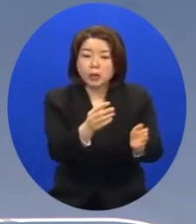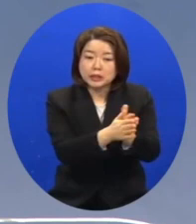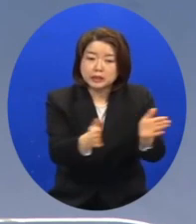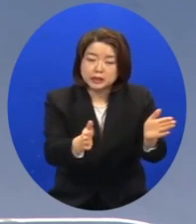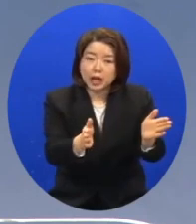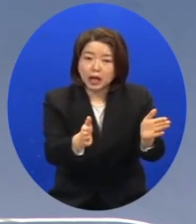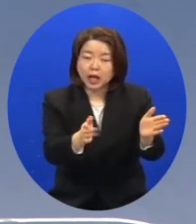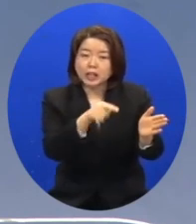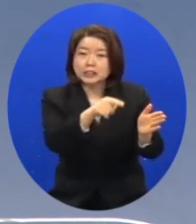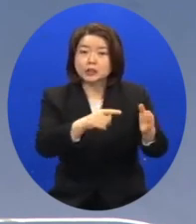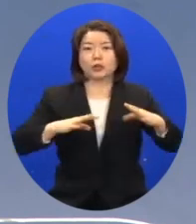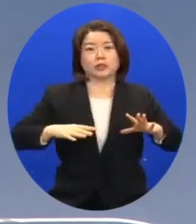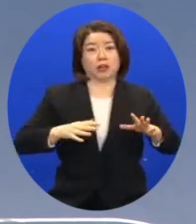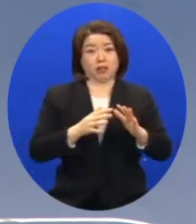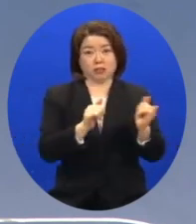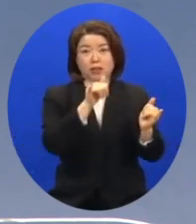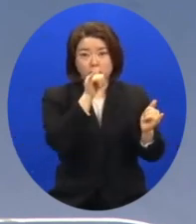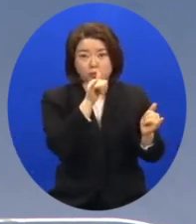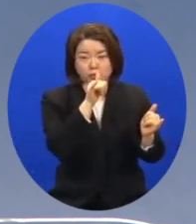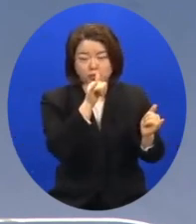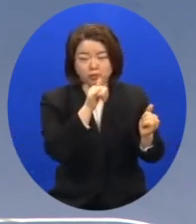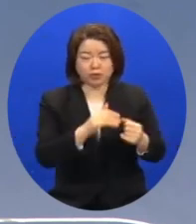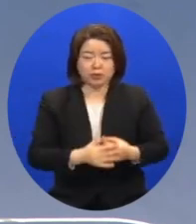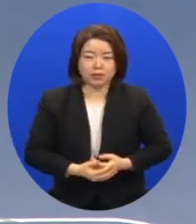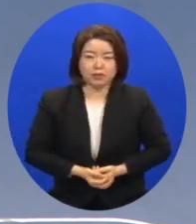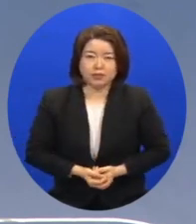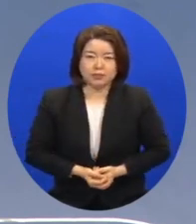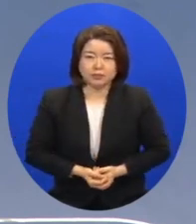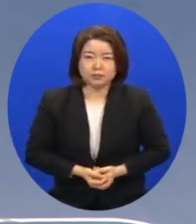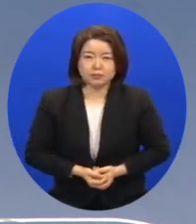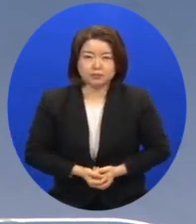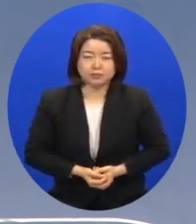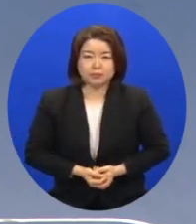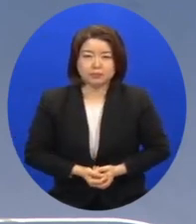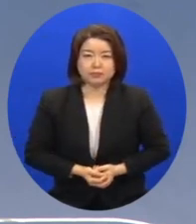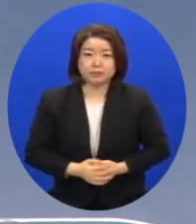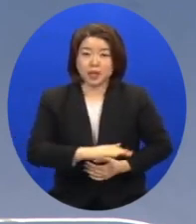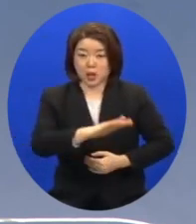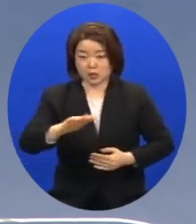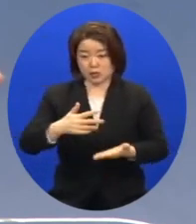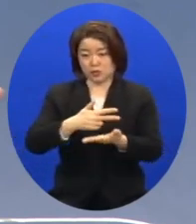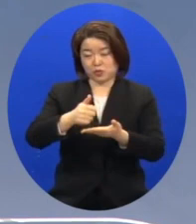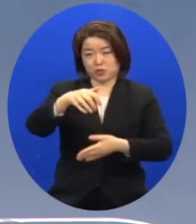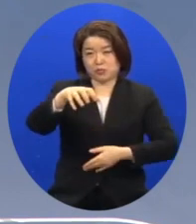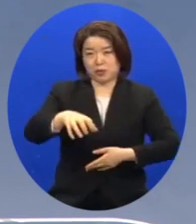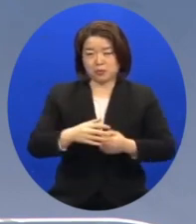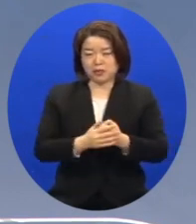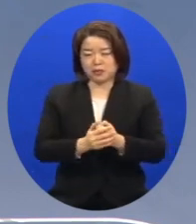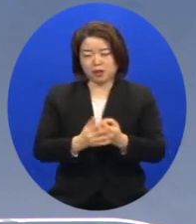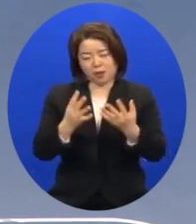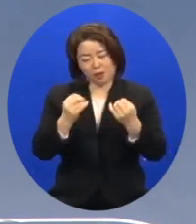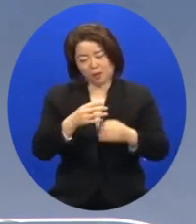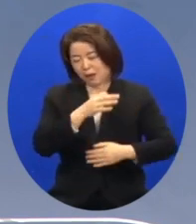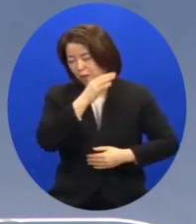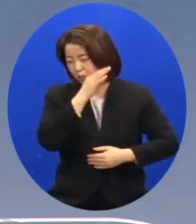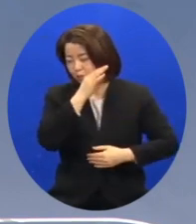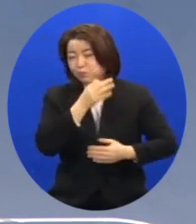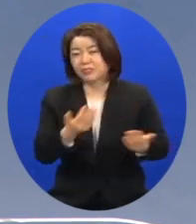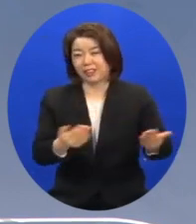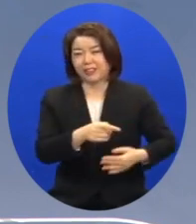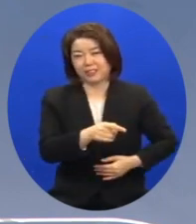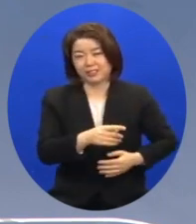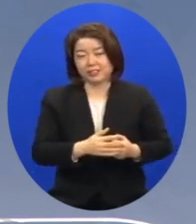자랑인 그런 사람들이 있습니다 우리 주님 앞에서 얼마나 창피한 이름